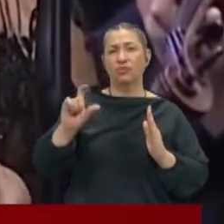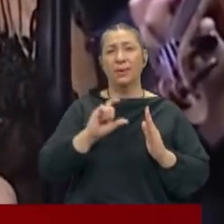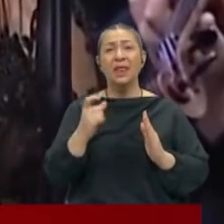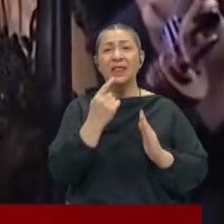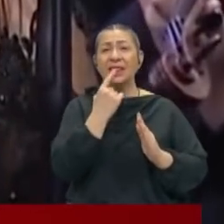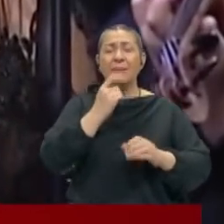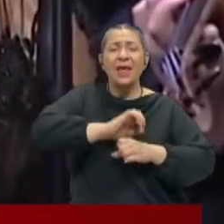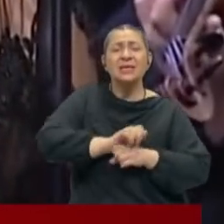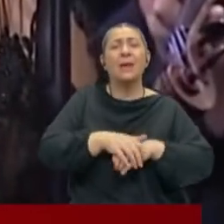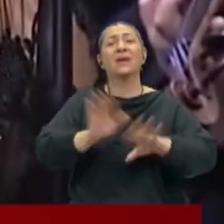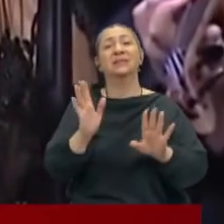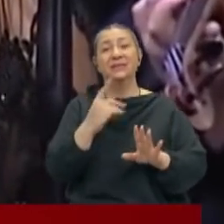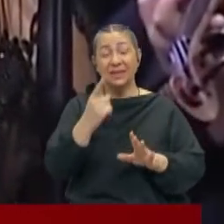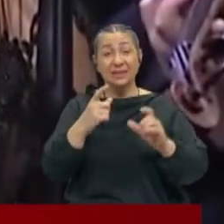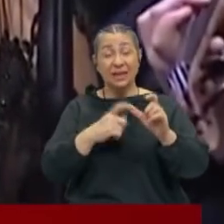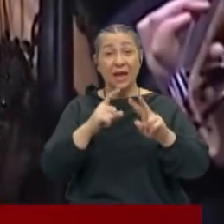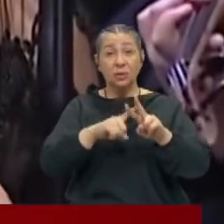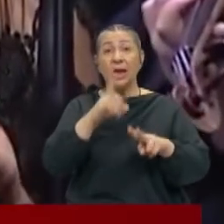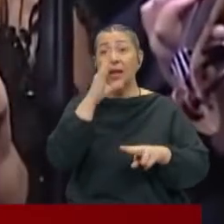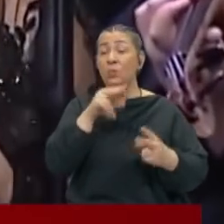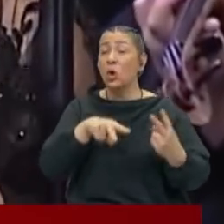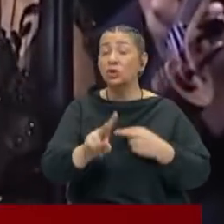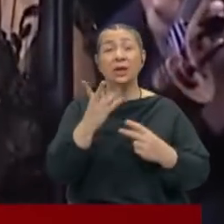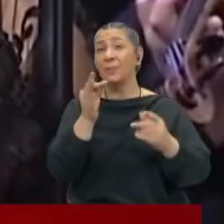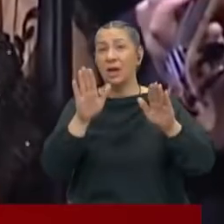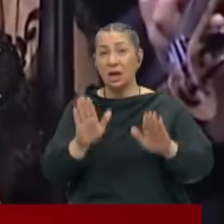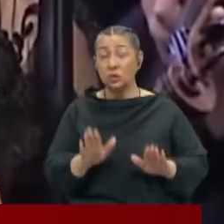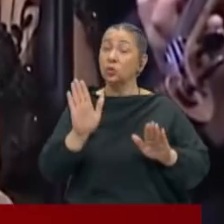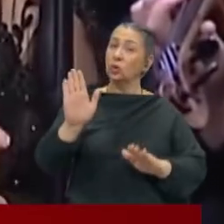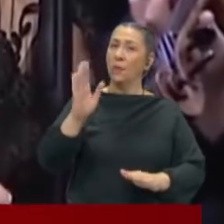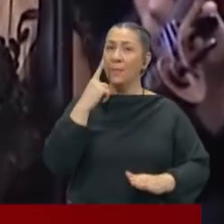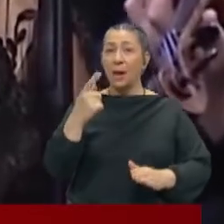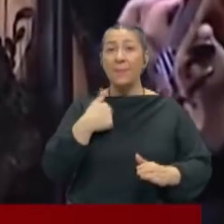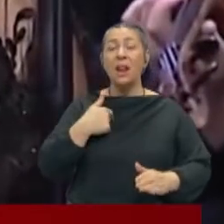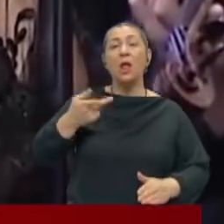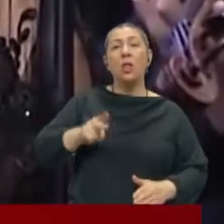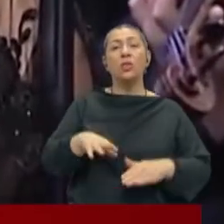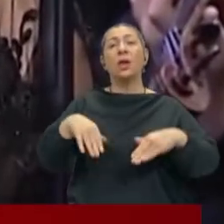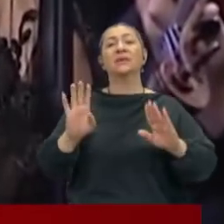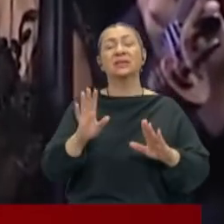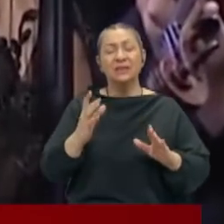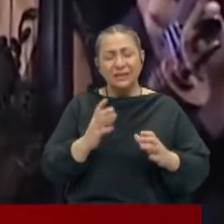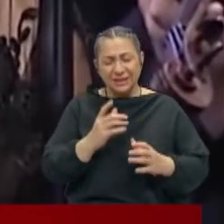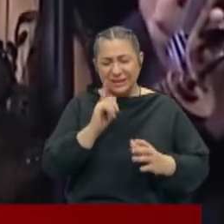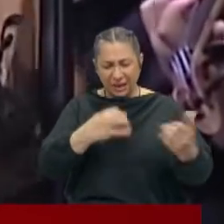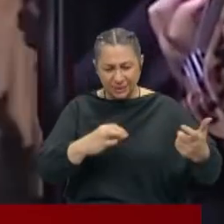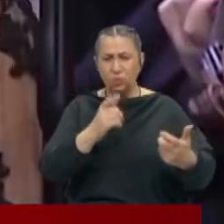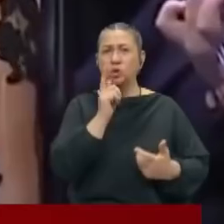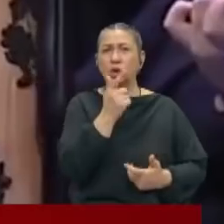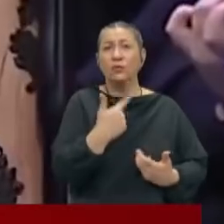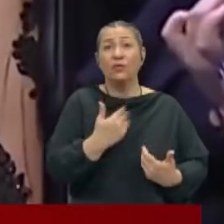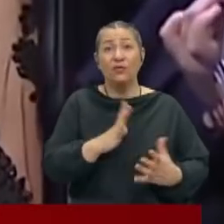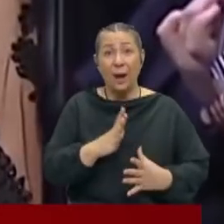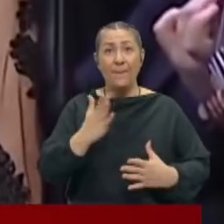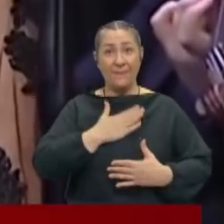Dilimi ezemezsin diyen Sezen Aksu'nun kim yolcu kim hancı dur bakalım beni öldüremezsin sazım sözüm var benim.